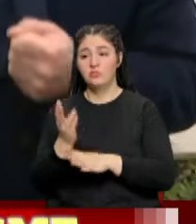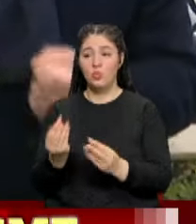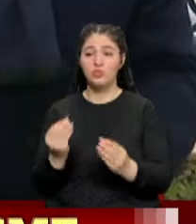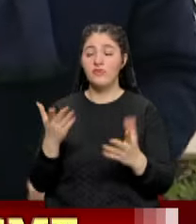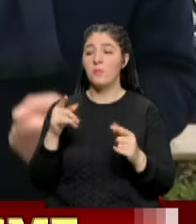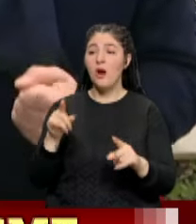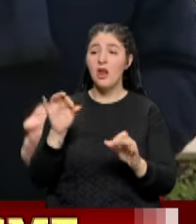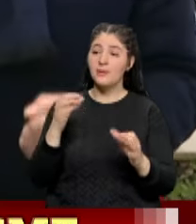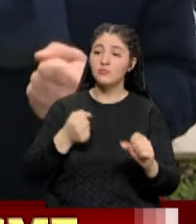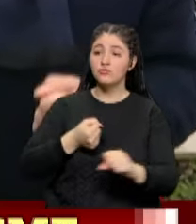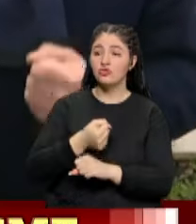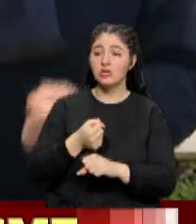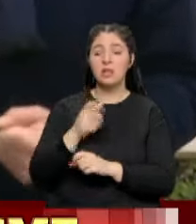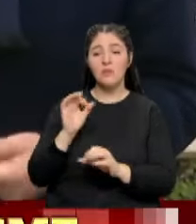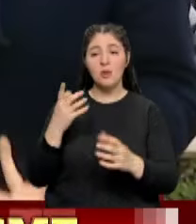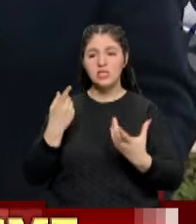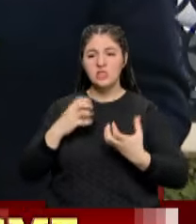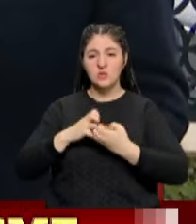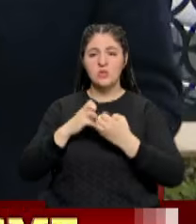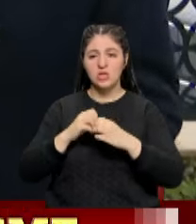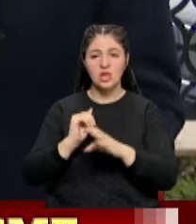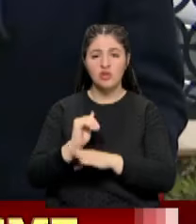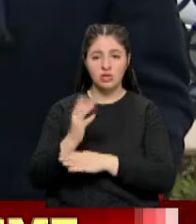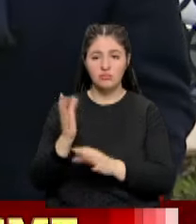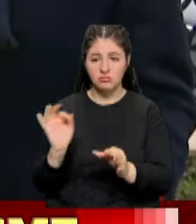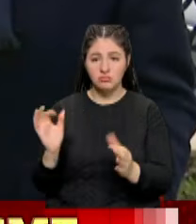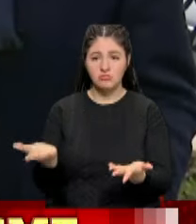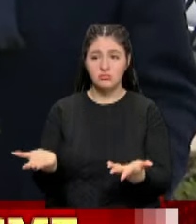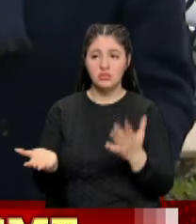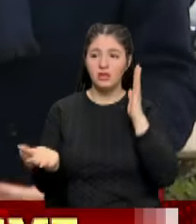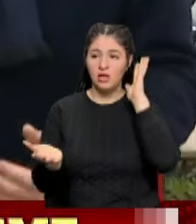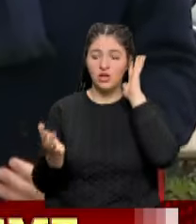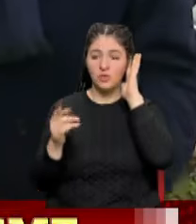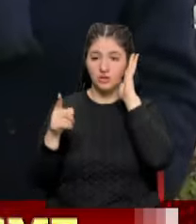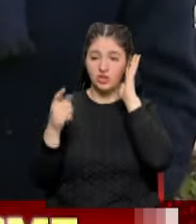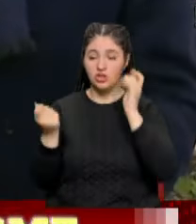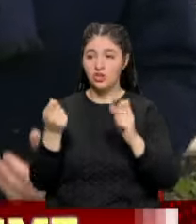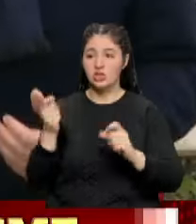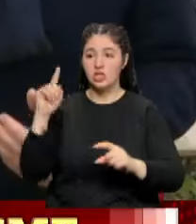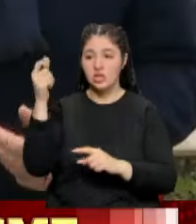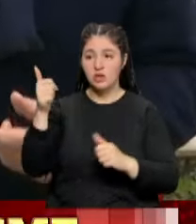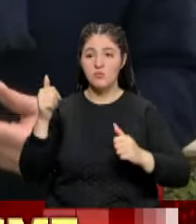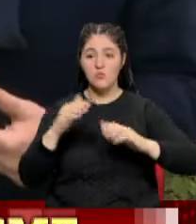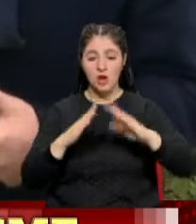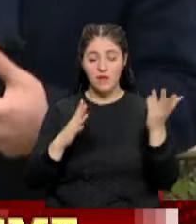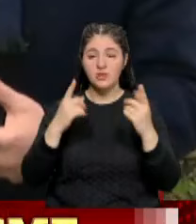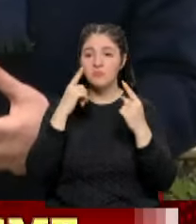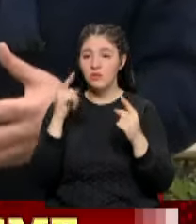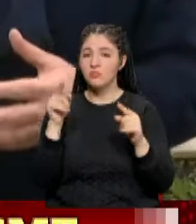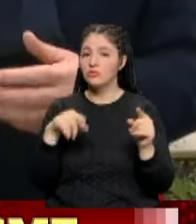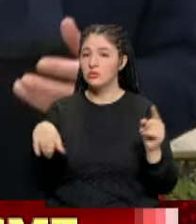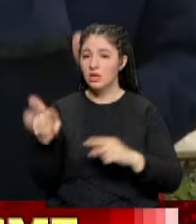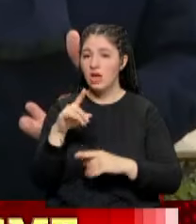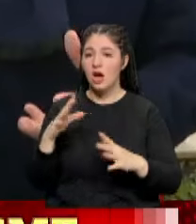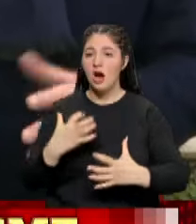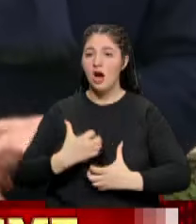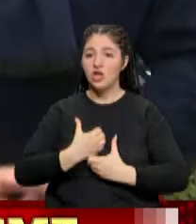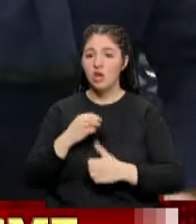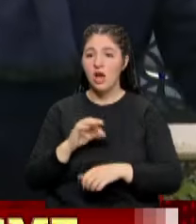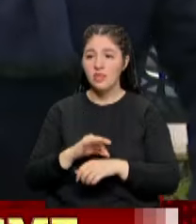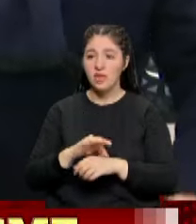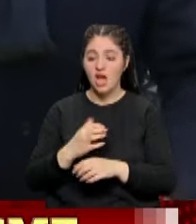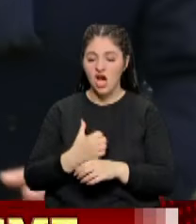ya da böyle bir mücadele, böyle bir didişmeyi yaşayalım, öyle değil mi? Yani bu işin iktidarı, muhalefeti, bakın bunları acılı